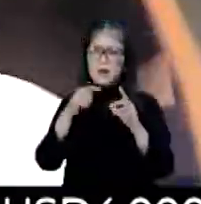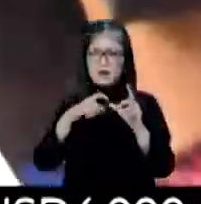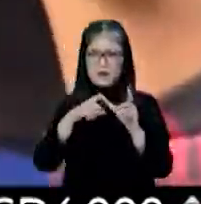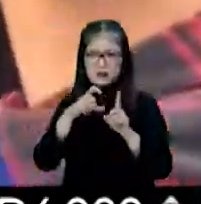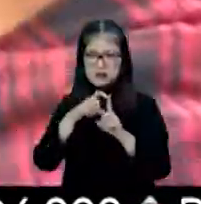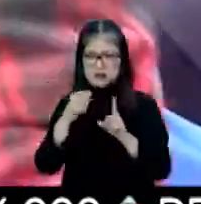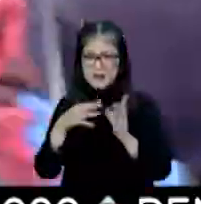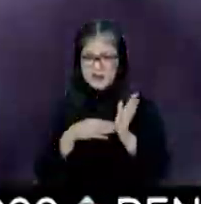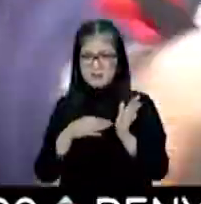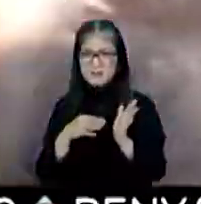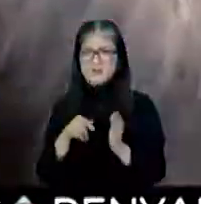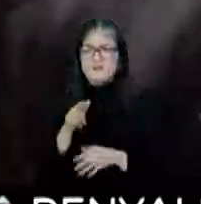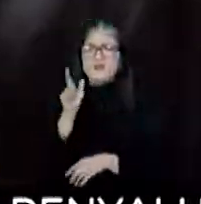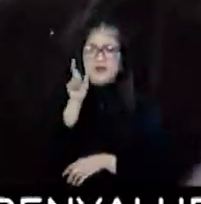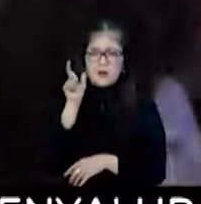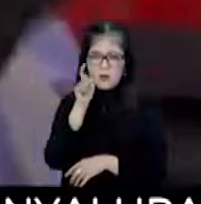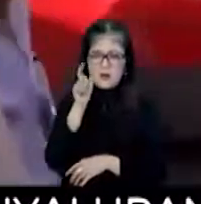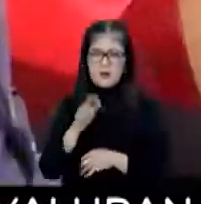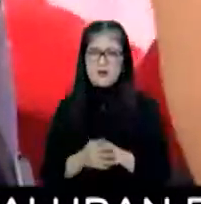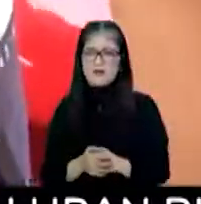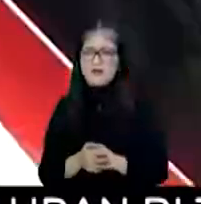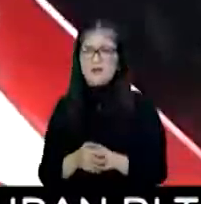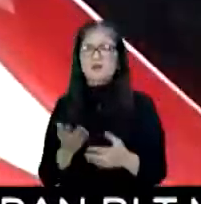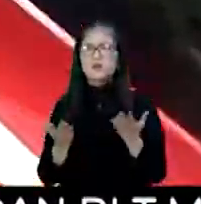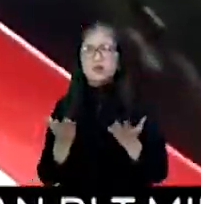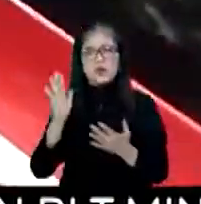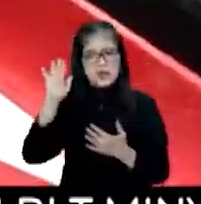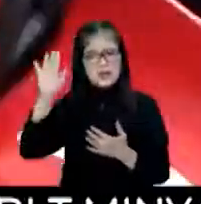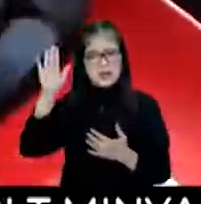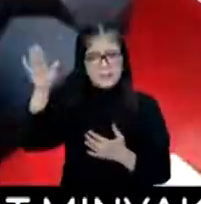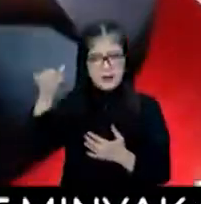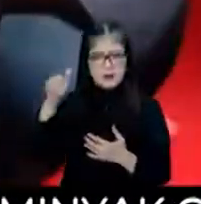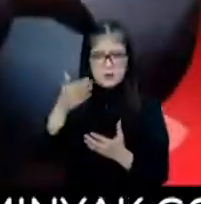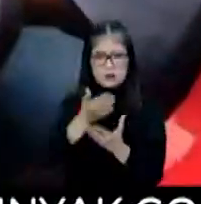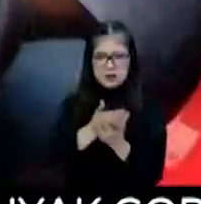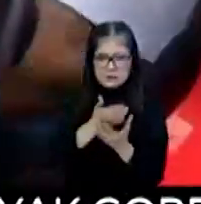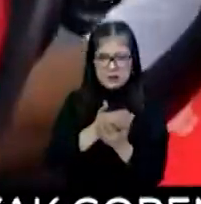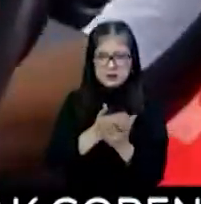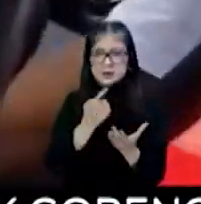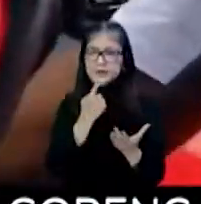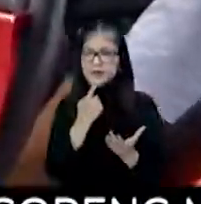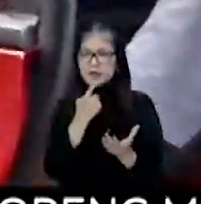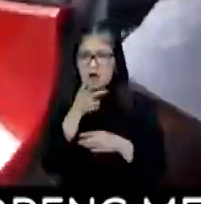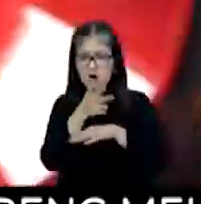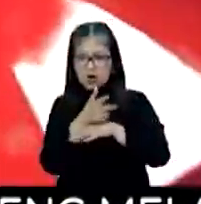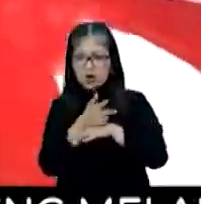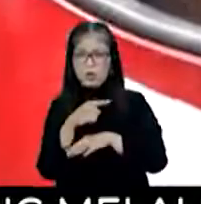tidak menutup kemungkinan Marcel akan kembali dipanggil untuk melengkapi berkas perkara kasus konten pornografi Dea